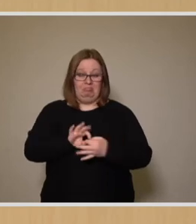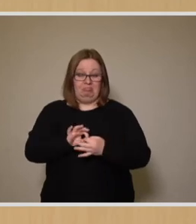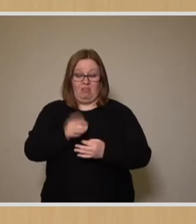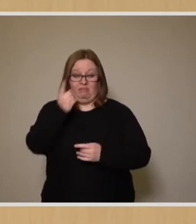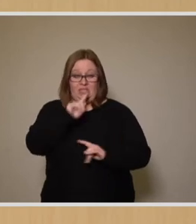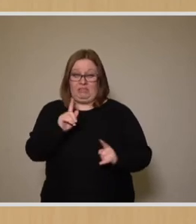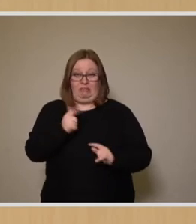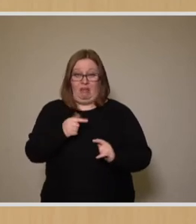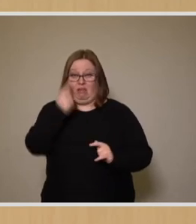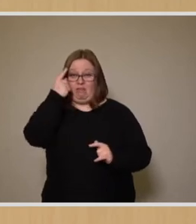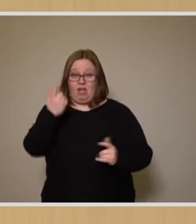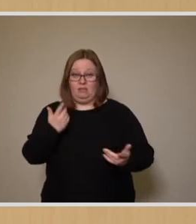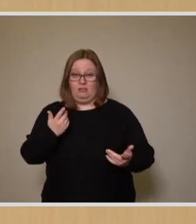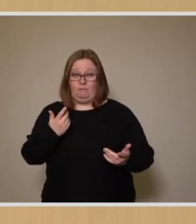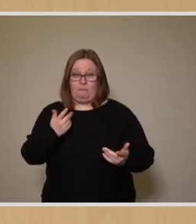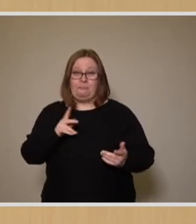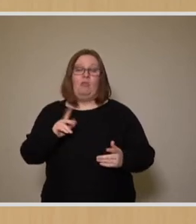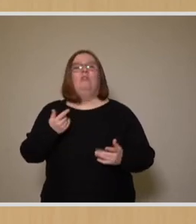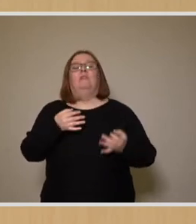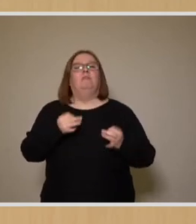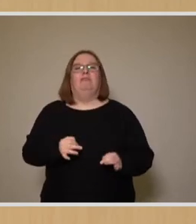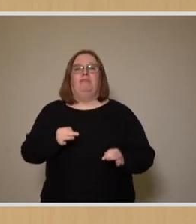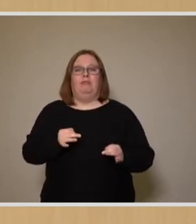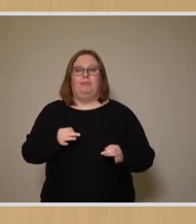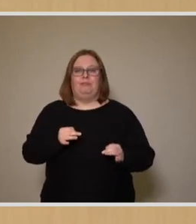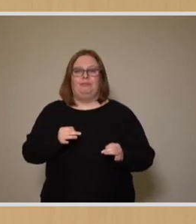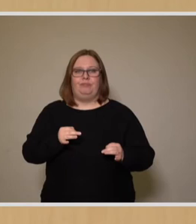weiß das. Und wenn es dazu kommt, dass aus irgendeinem Grund die